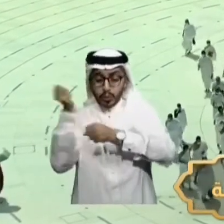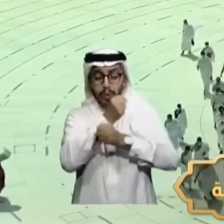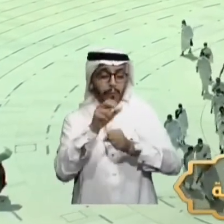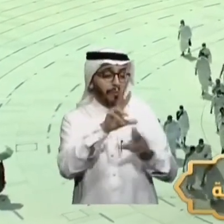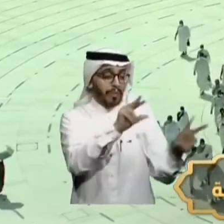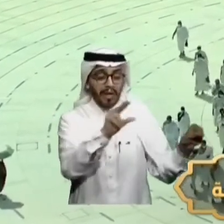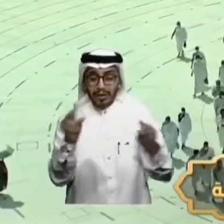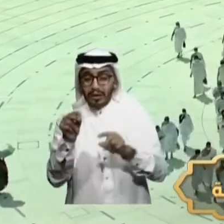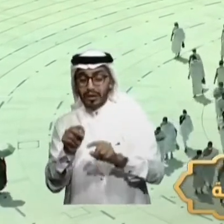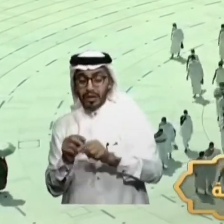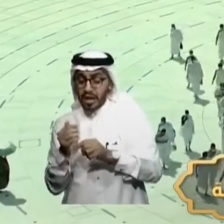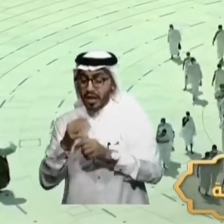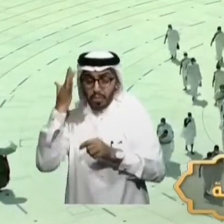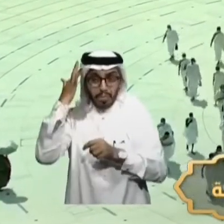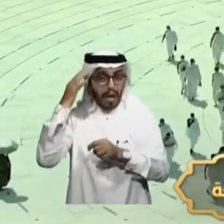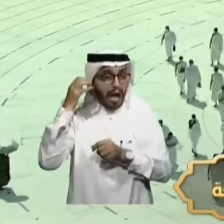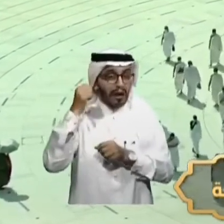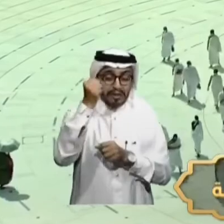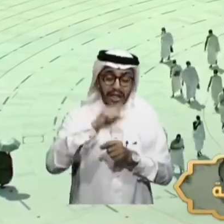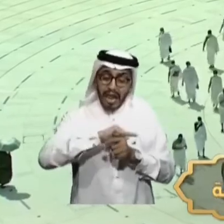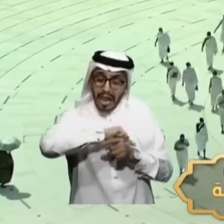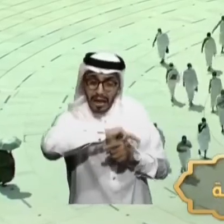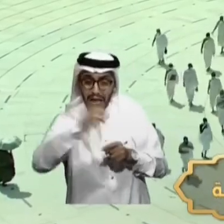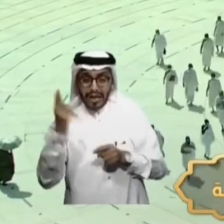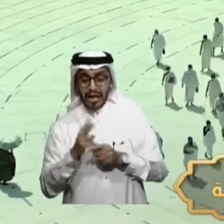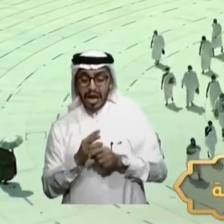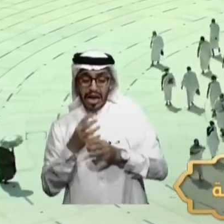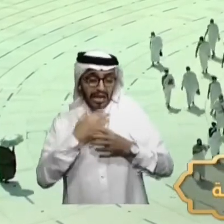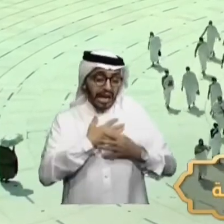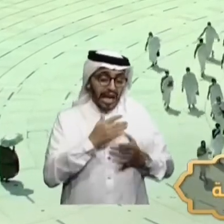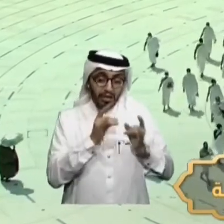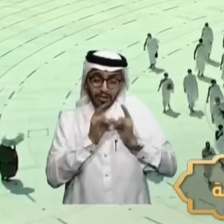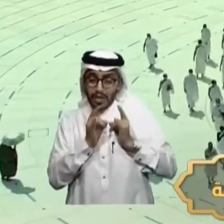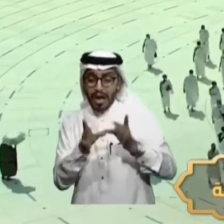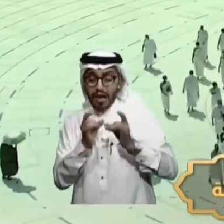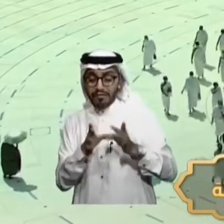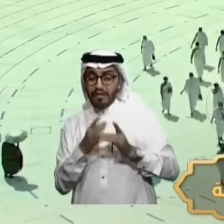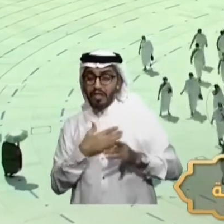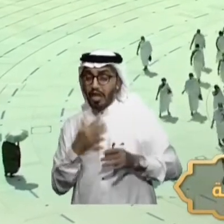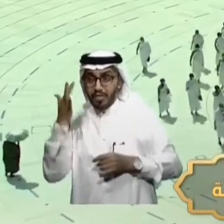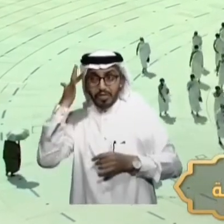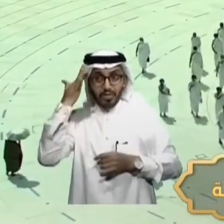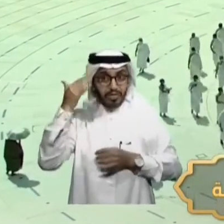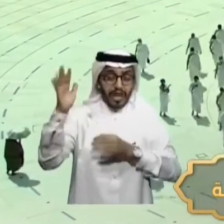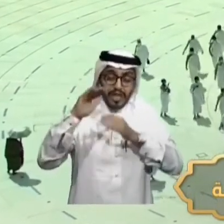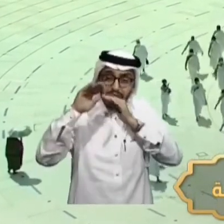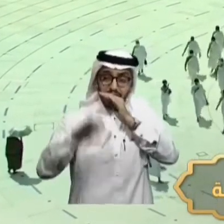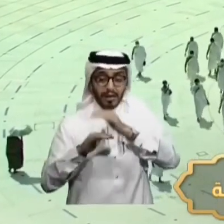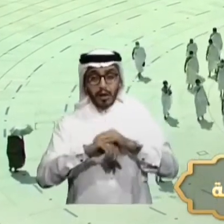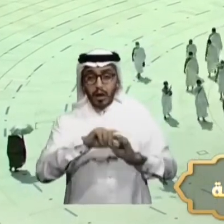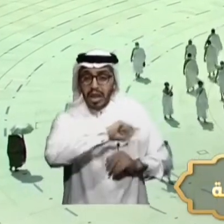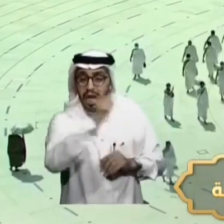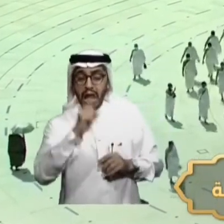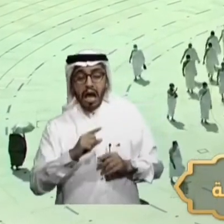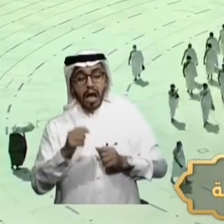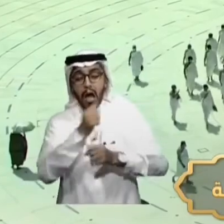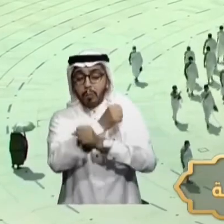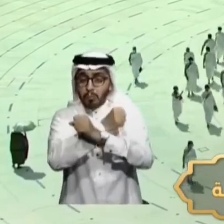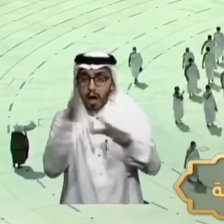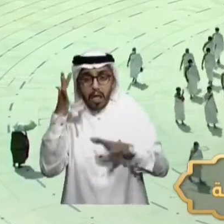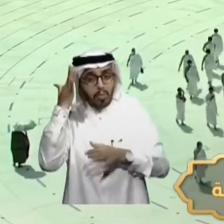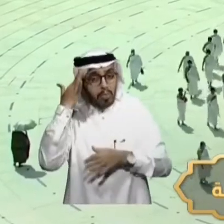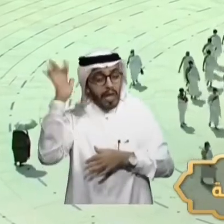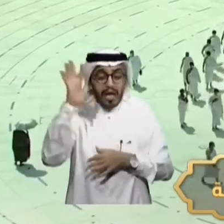وضرب من التطرف المذكي للكراهية والعنصرية البغيضة، وليس من حرية